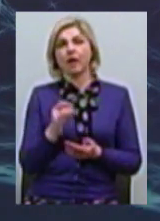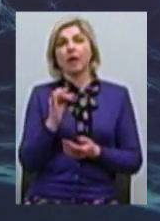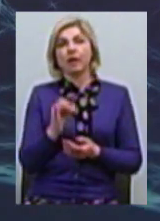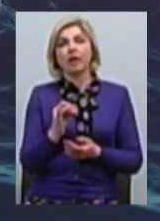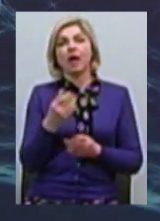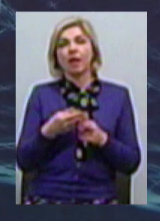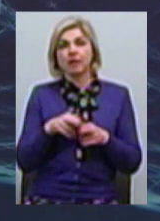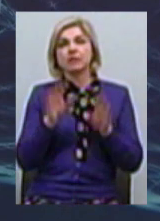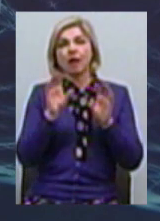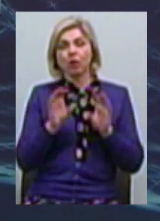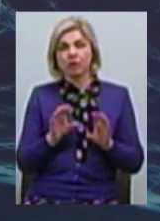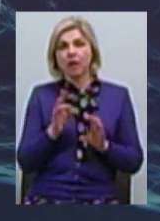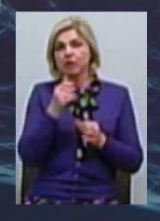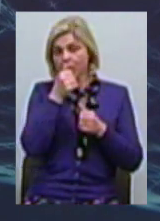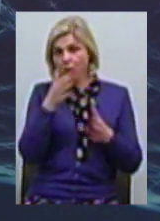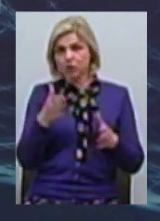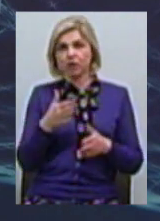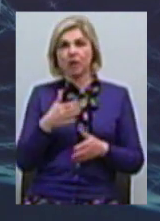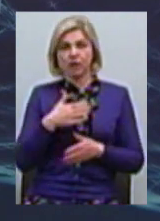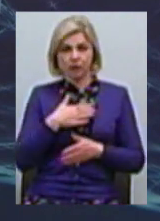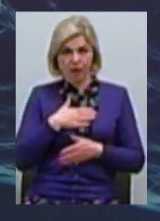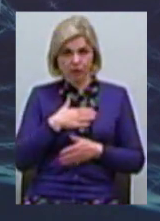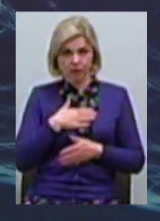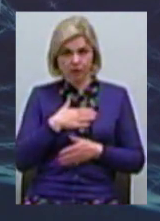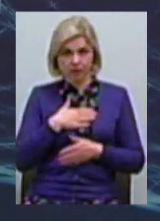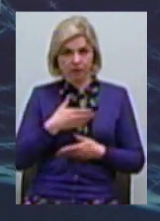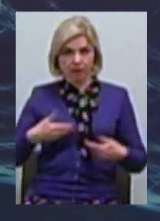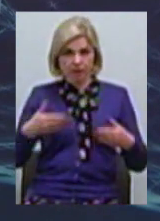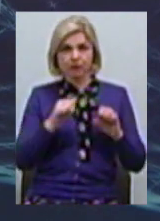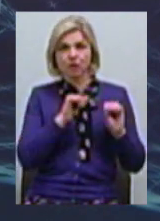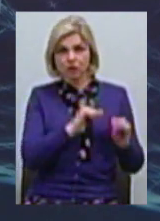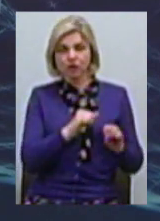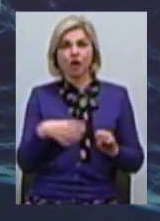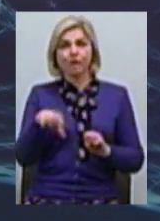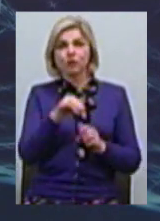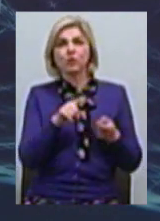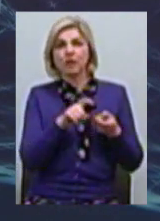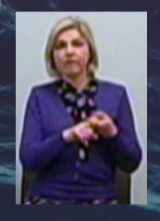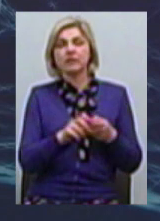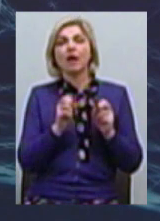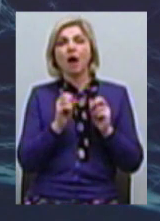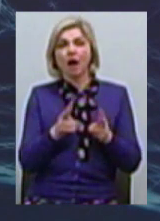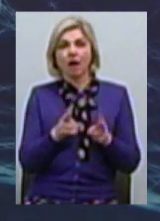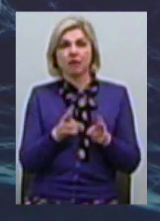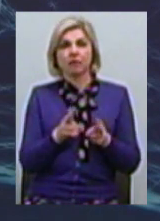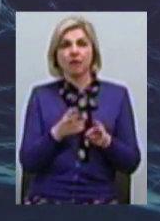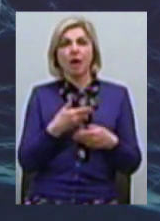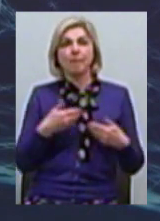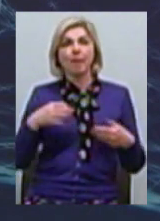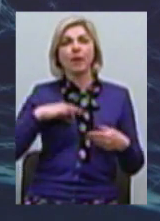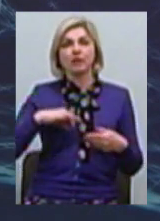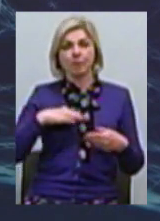само законодательство, конечно, уже не может наше защитить. Здесь все зависит от того, каким образом мы